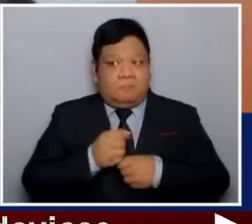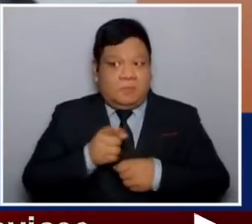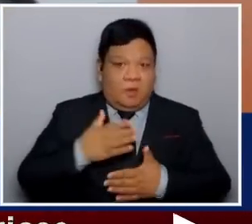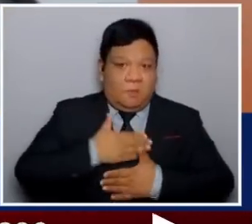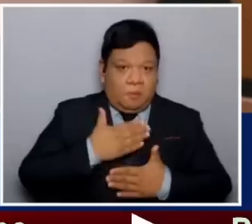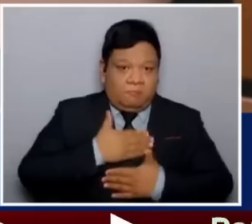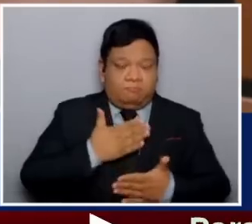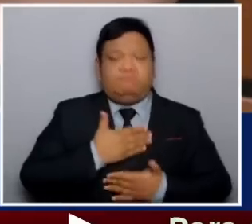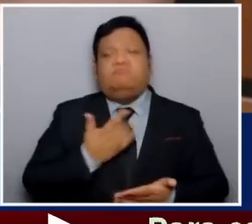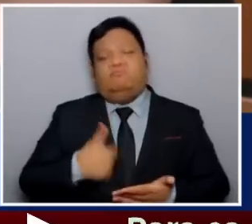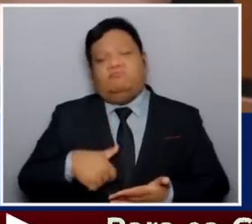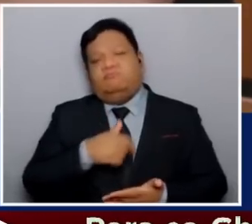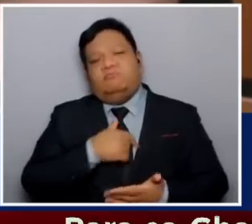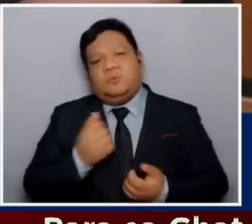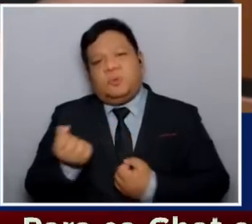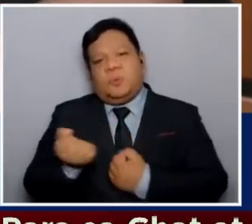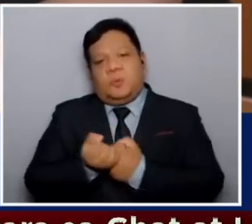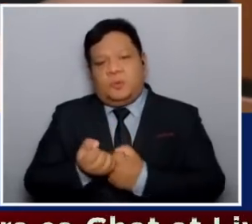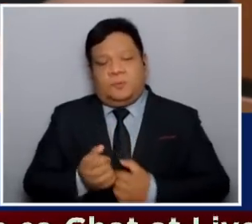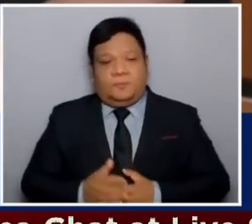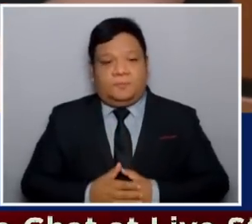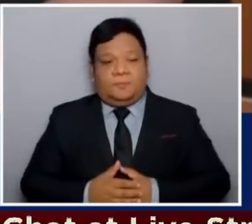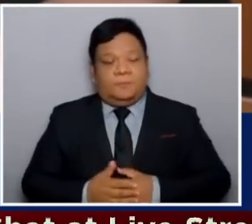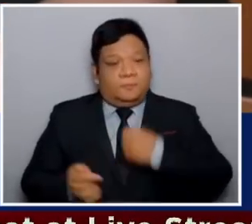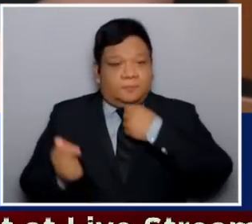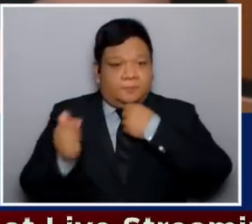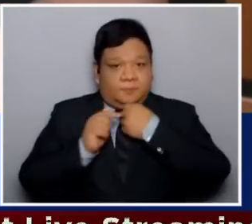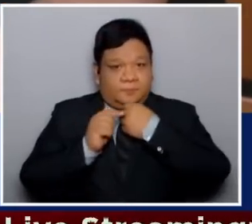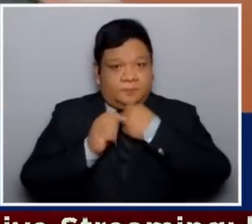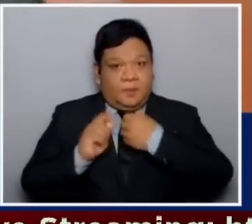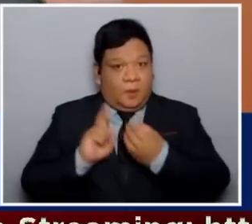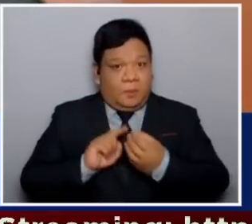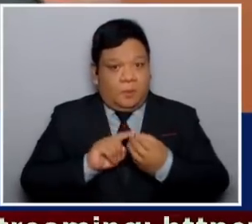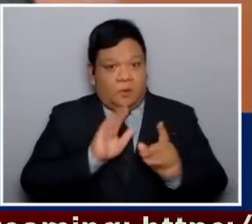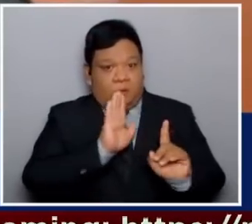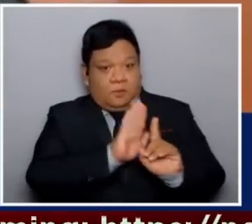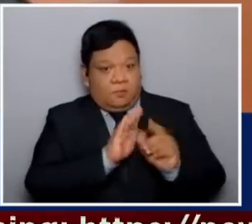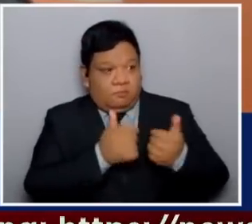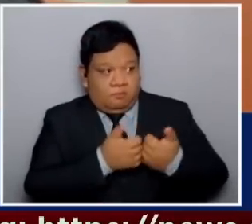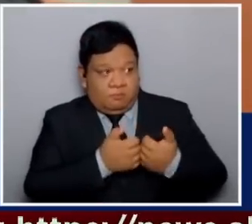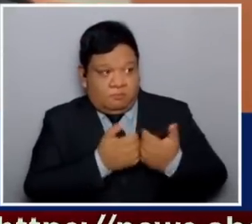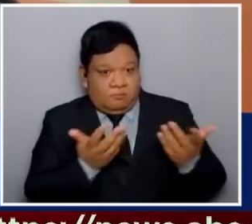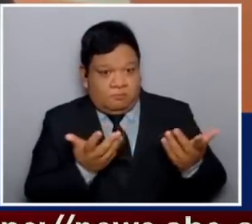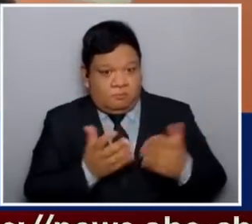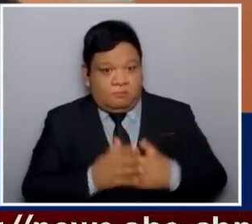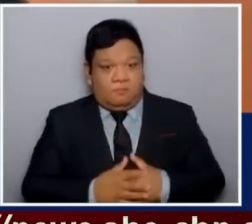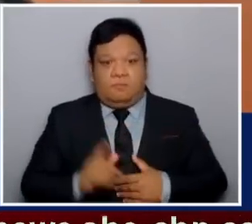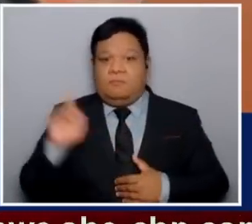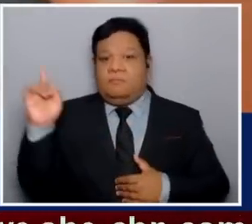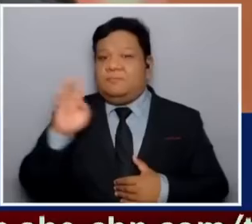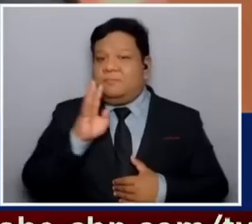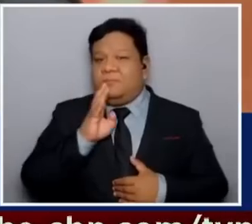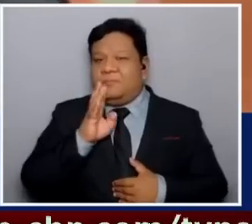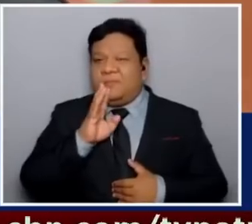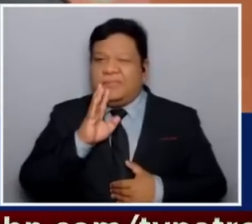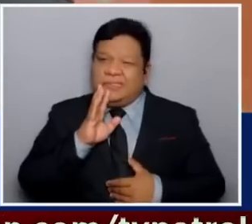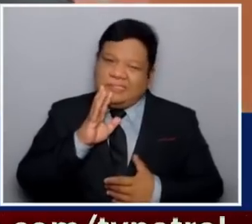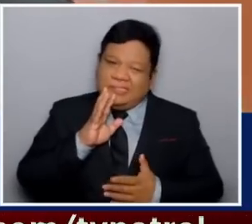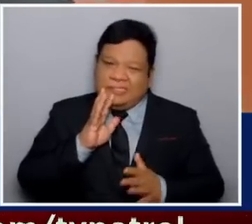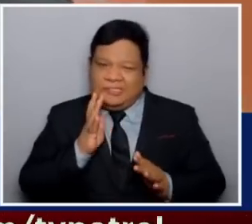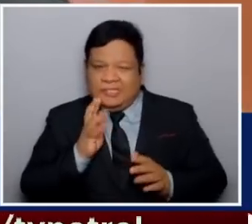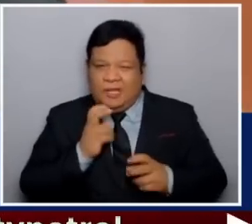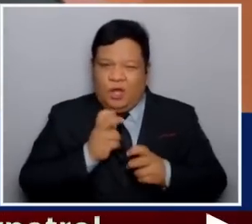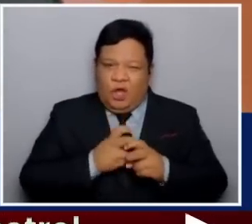all support her. Pero pagdating naman sa kanyang love life, dito sa States, medyo mahirap mag-date.